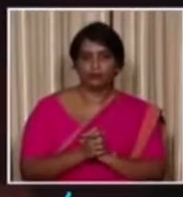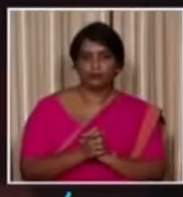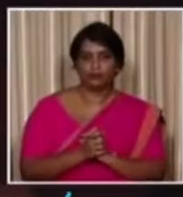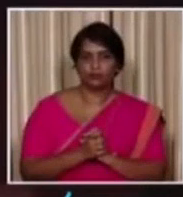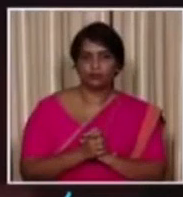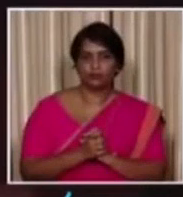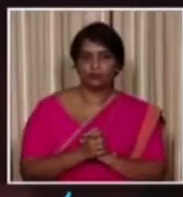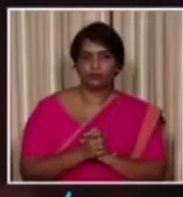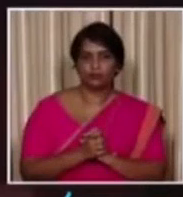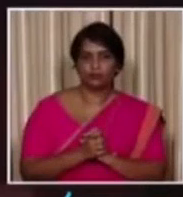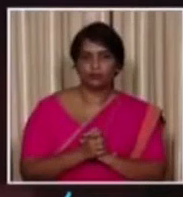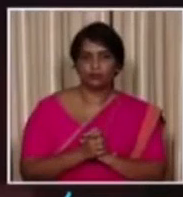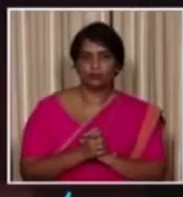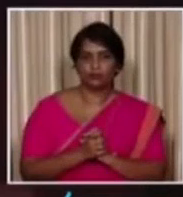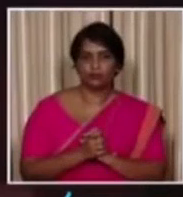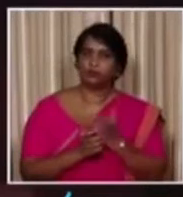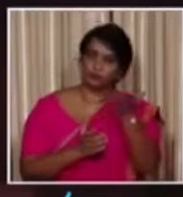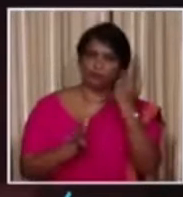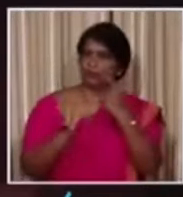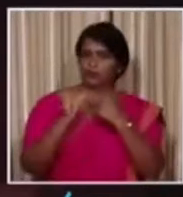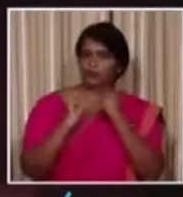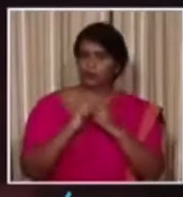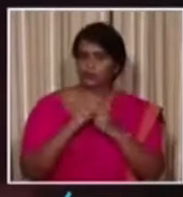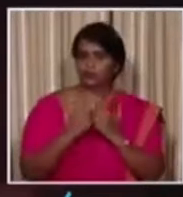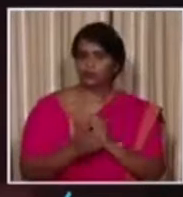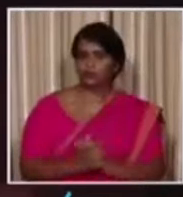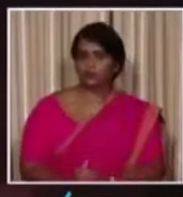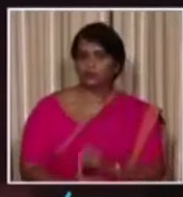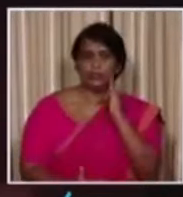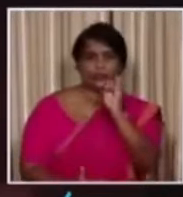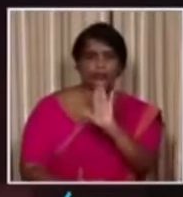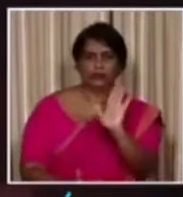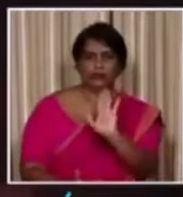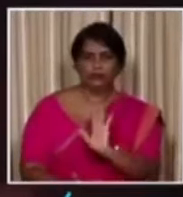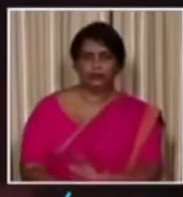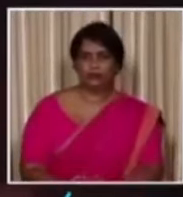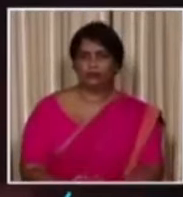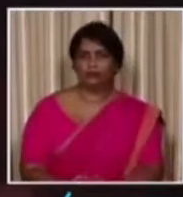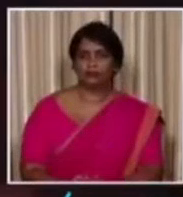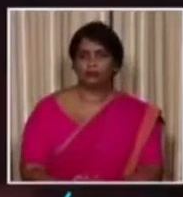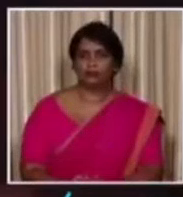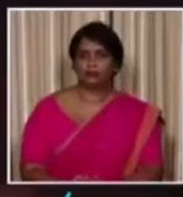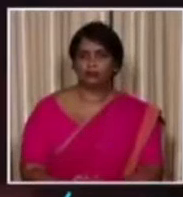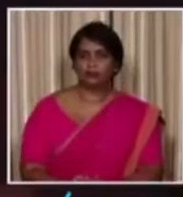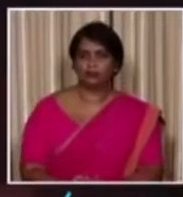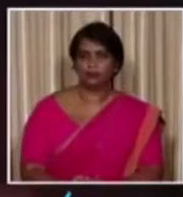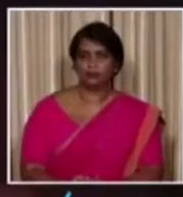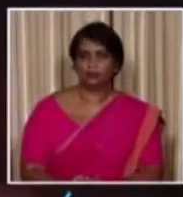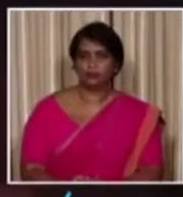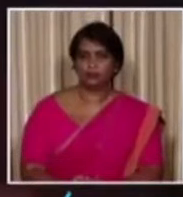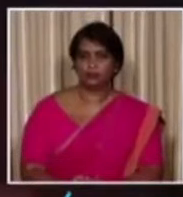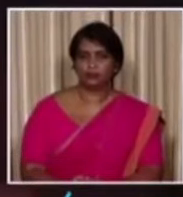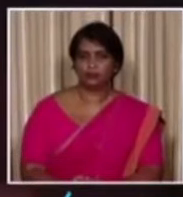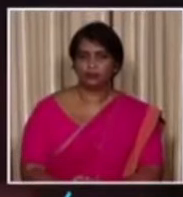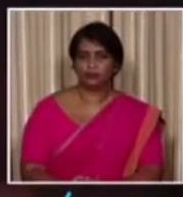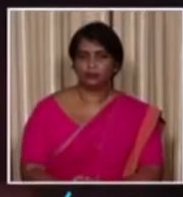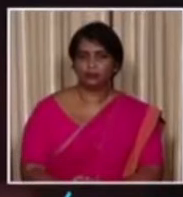යූ කැන් ස්පීක් ආෆ්ටර් ඊ ස්පීක් නෑ ඔබතුමා උත්තර දෙන්නේ කැටුවන් නෑ ඔබතුමාට චෝදනා කරේ නෑ. යා ගෝ හෙඩ් රාජ්‍ය